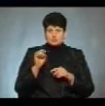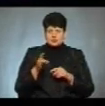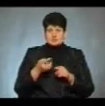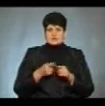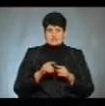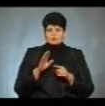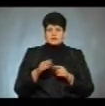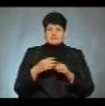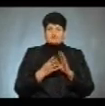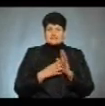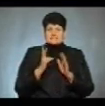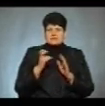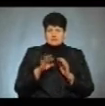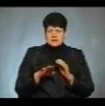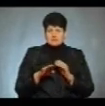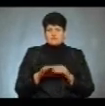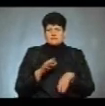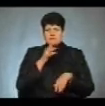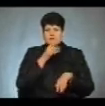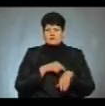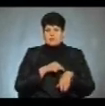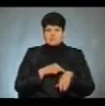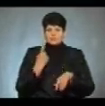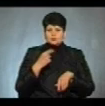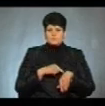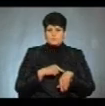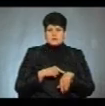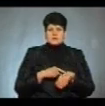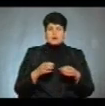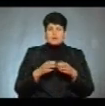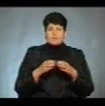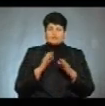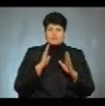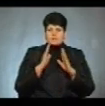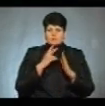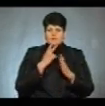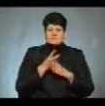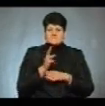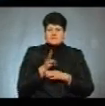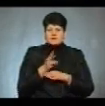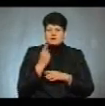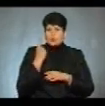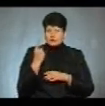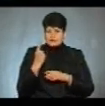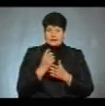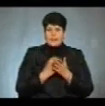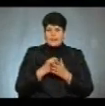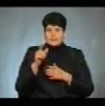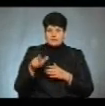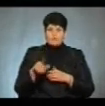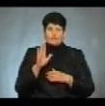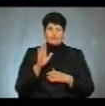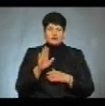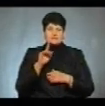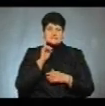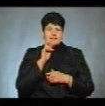квітня. Тривалість не менш ніж година. Учора на сторінці «Зе команди» у Фейсбук опублікували відео, в якому один кандидат у президенти Володимир Зеленський